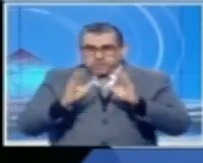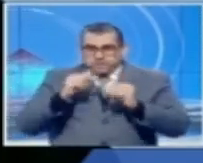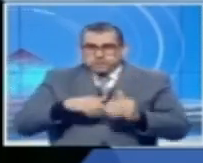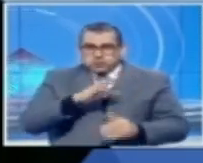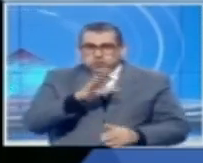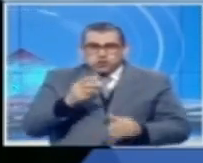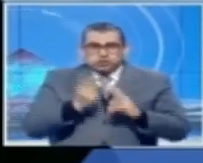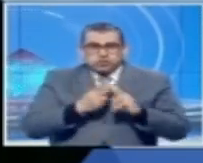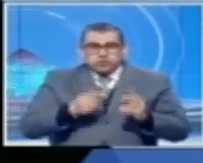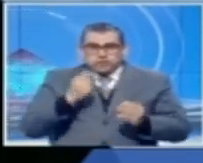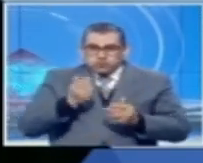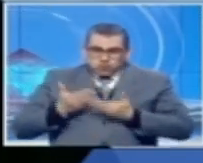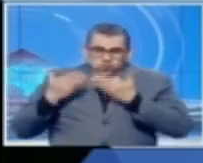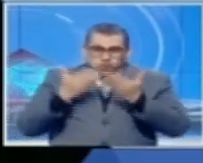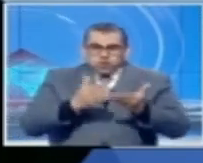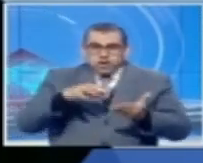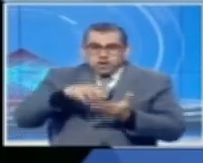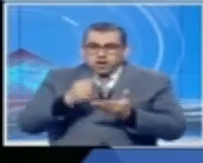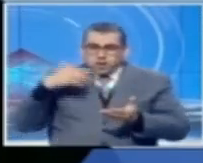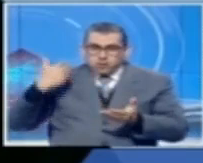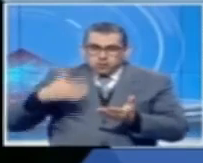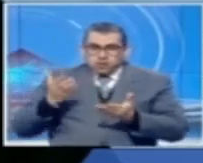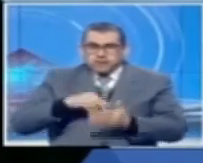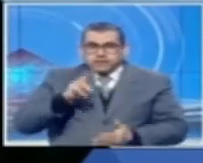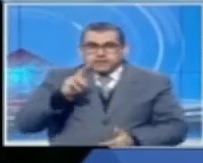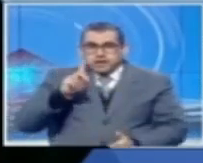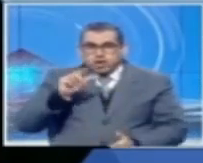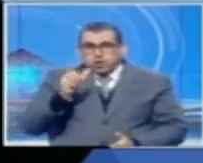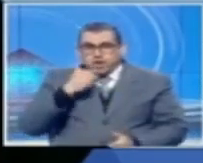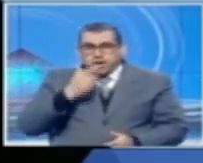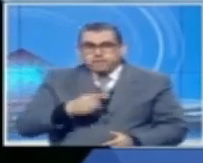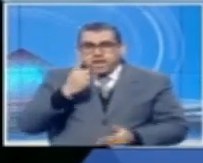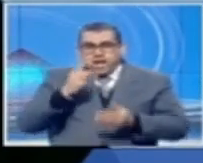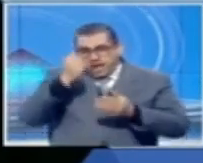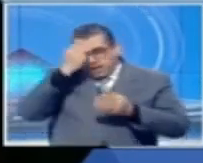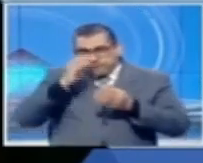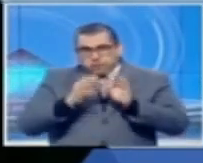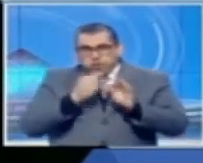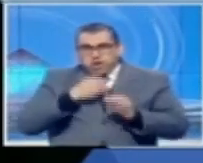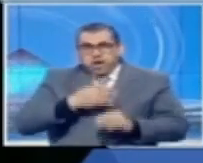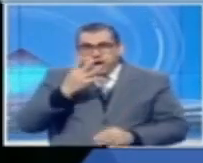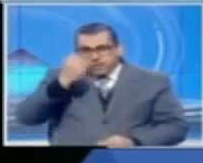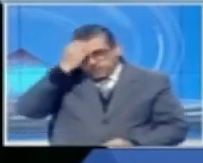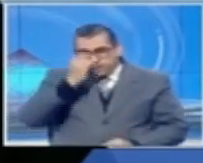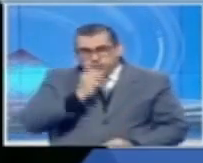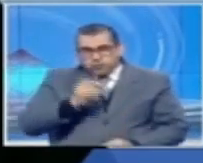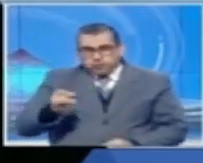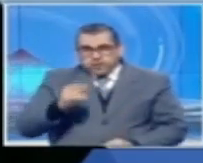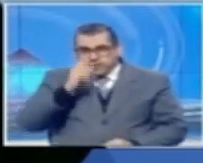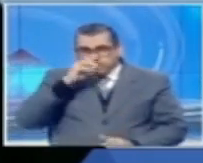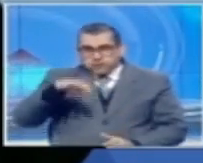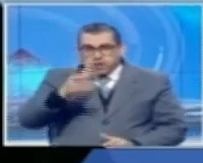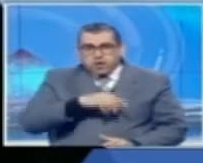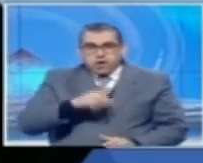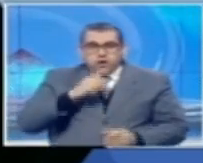أكبر موازنة ممكن تحطها دولة، تريليون جنيه في بالنسبة لـ 4500 قرية. النهاردة قرية أبو